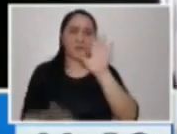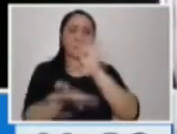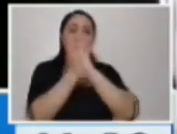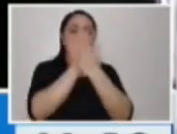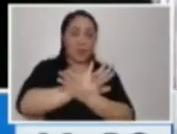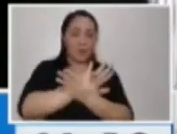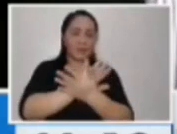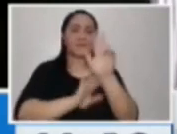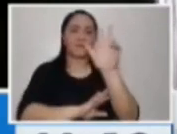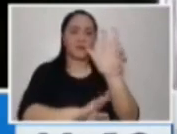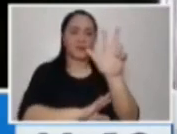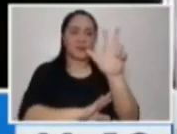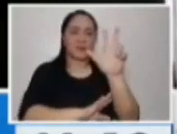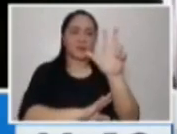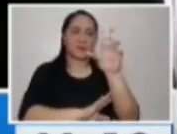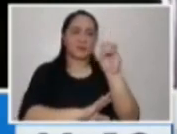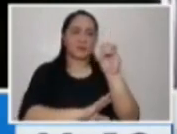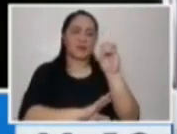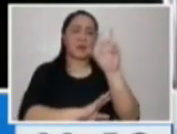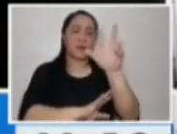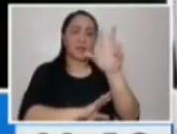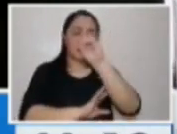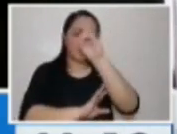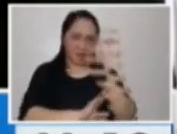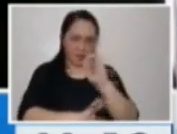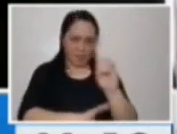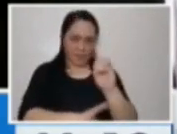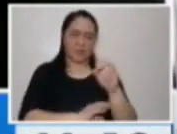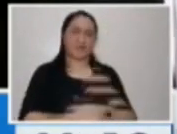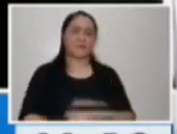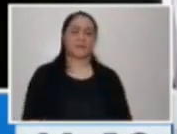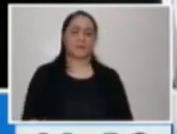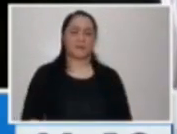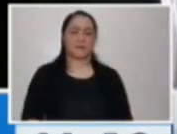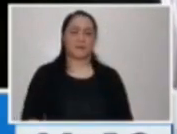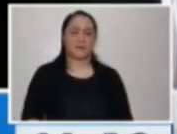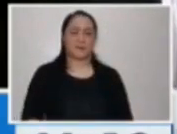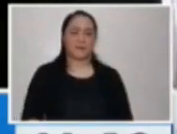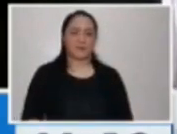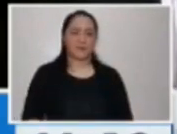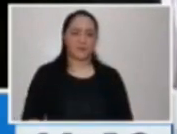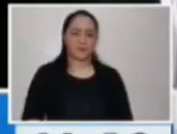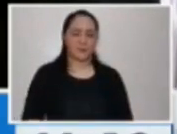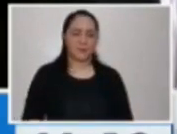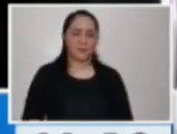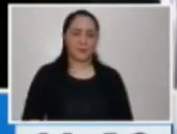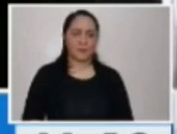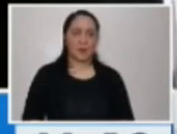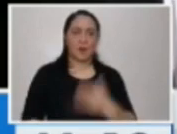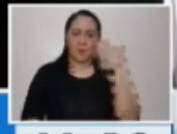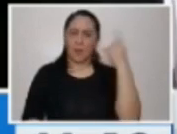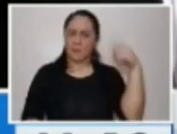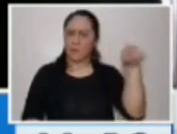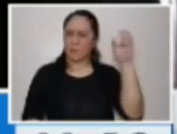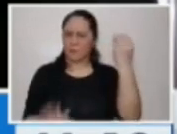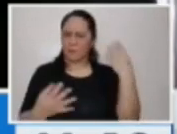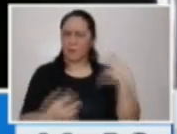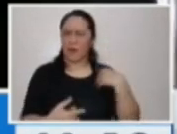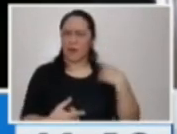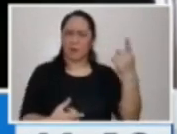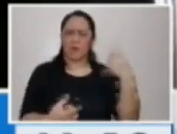No. 0.25 ang increase from last year, not 3%. Yan. Salamat po